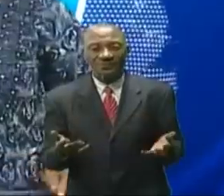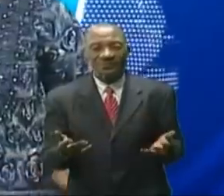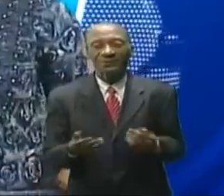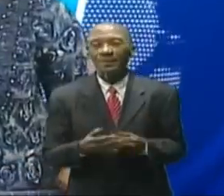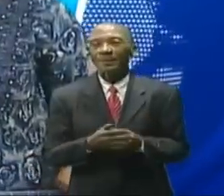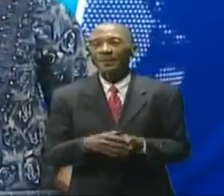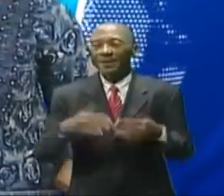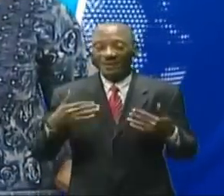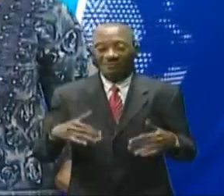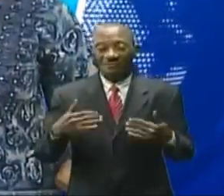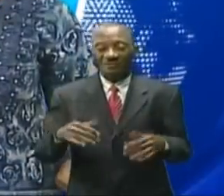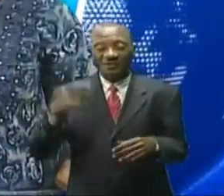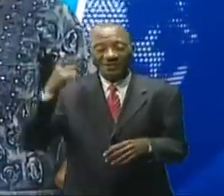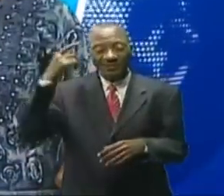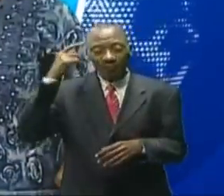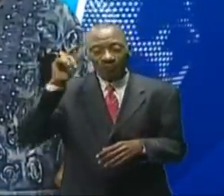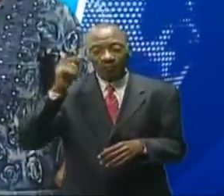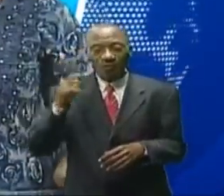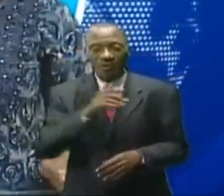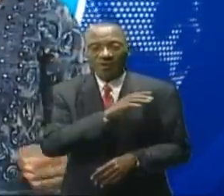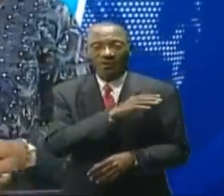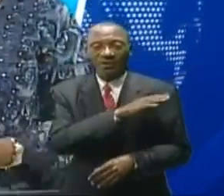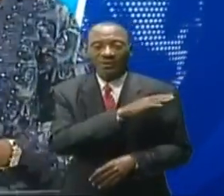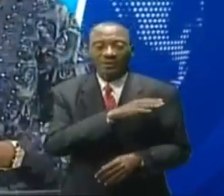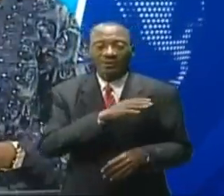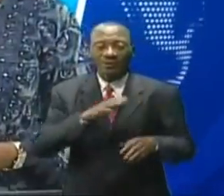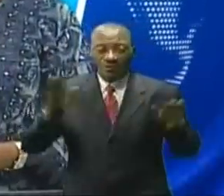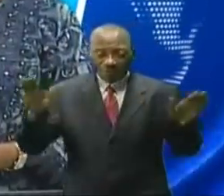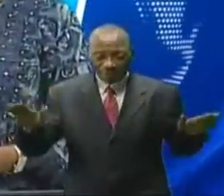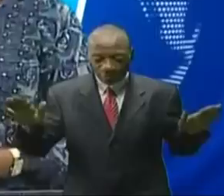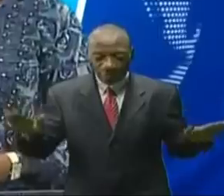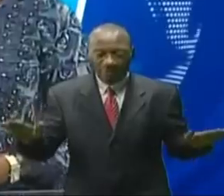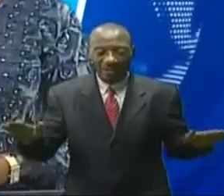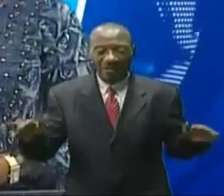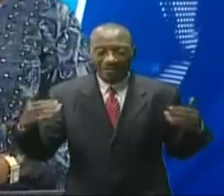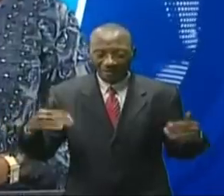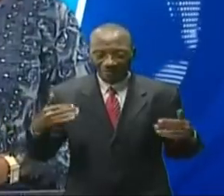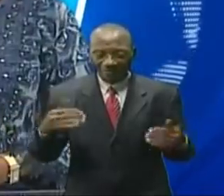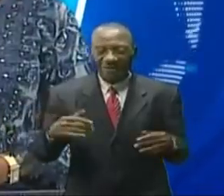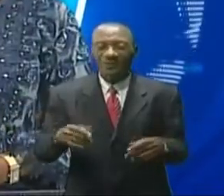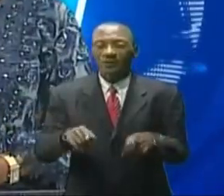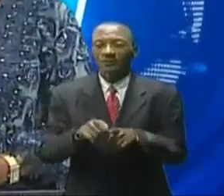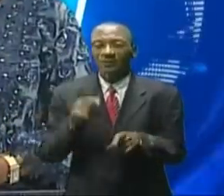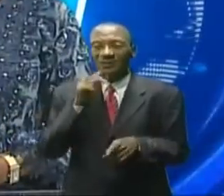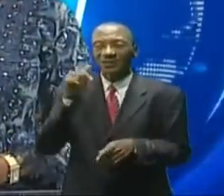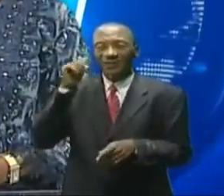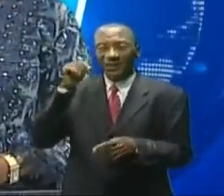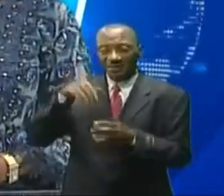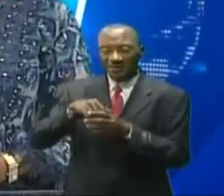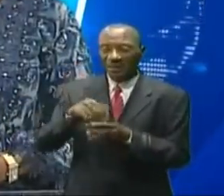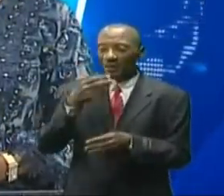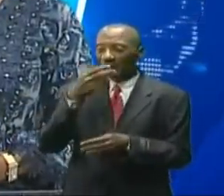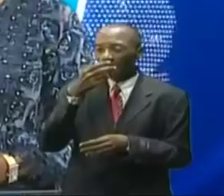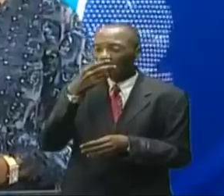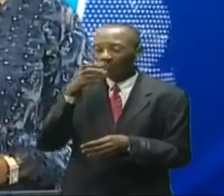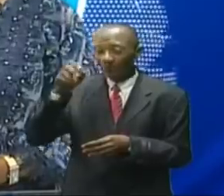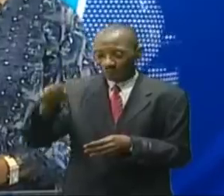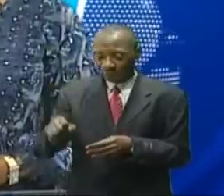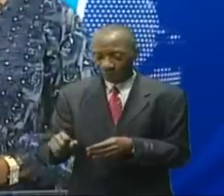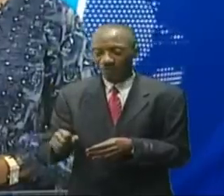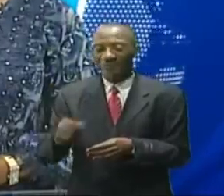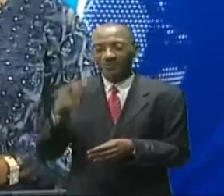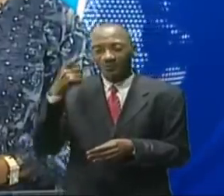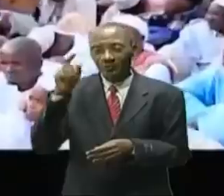hier par les musulmans du monde entier dans la province du Sud Kivu. La fondation Simba Doudou a placé ce moment sous le signe de la paix.